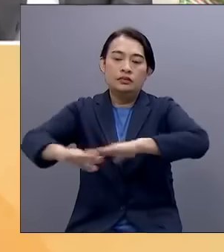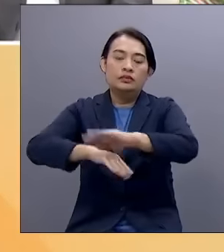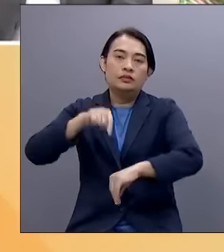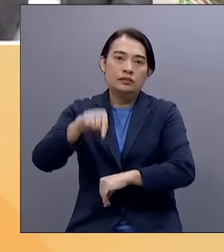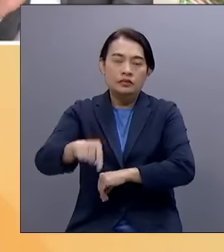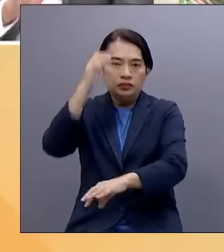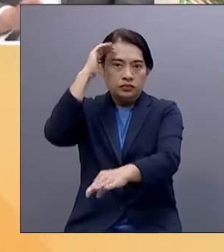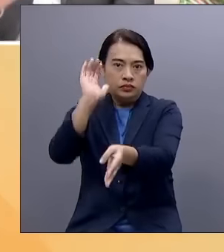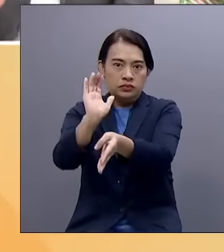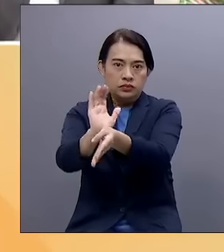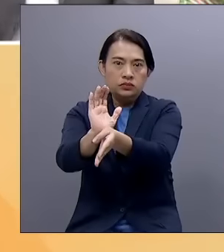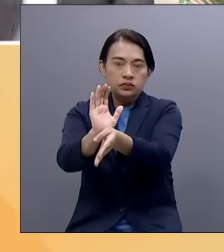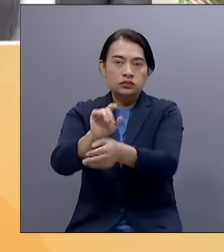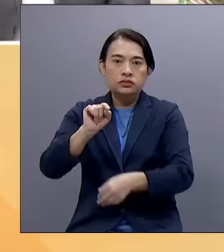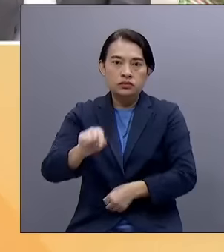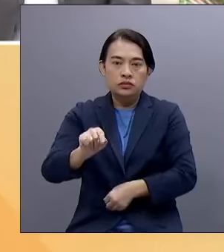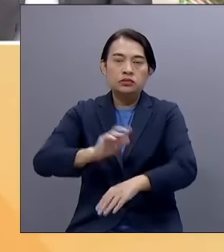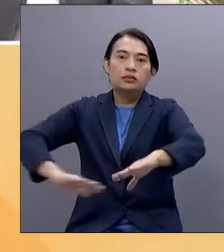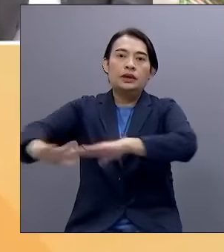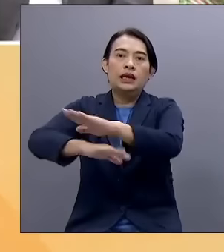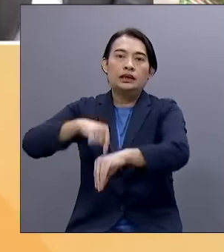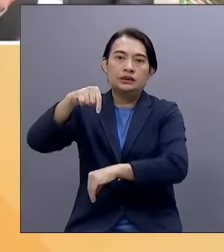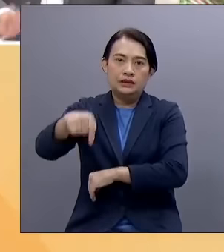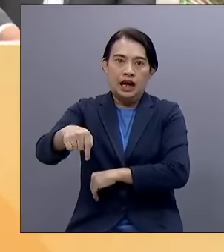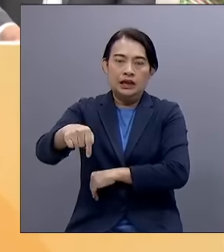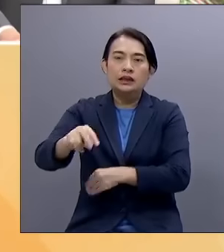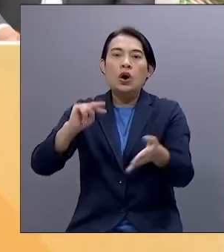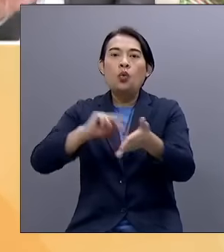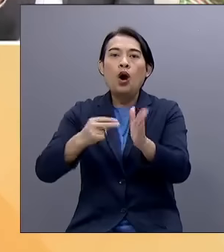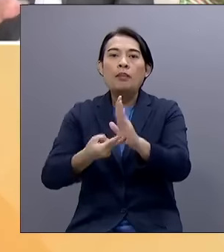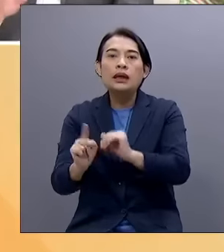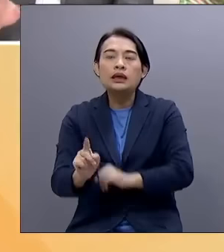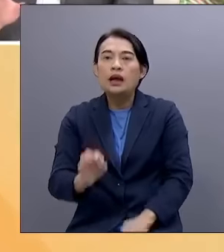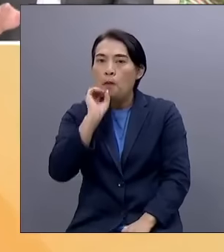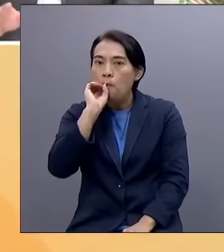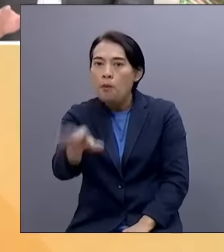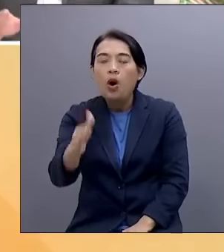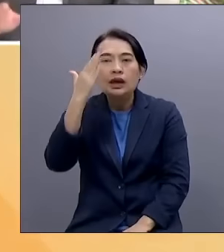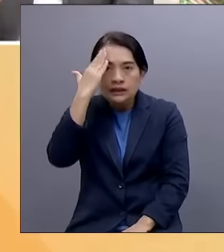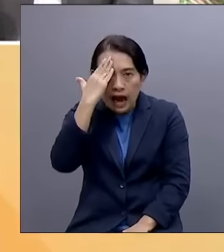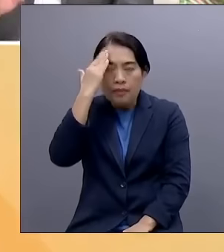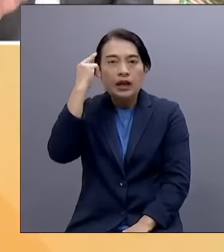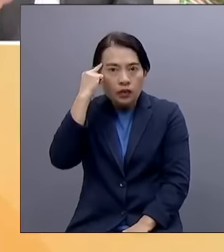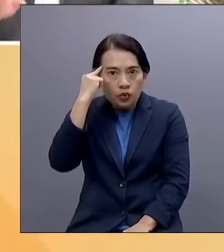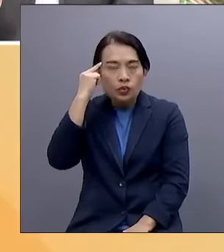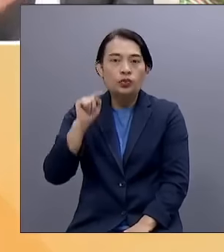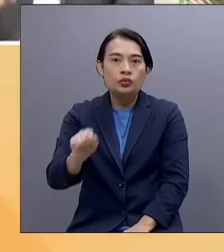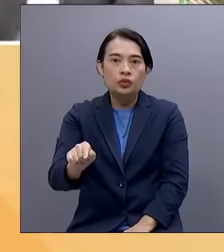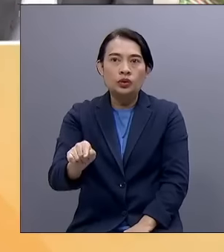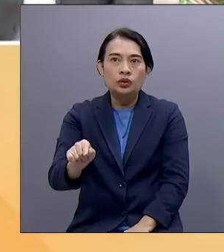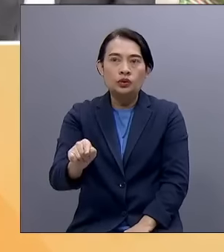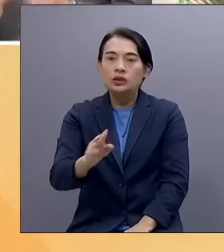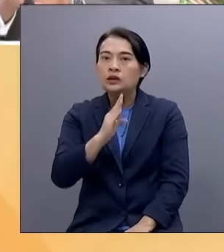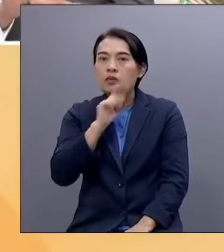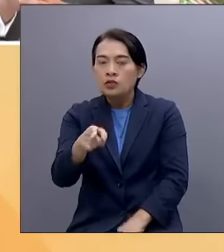แจ้งความไครับบันทึกประจำวันไว้เป็นหลักฐานก็คือเหมือนว่าแจ้งเพื่อทราบแล้วถ้าเขาจะทำเนี่ยนะครับเขาก็จะต้องไป